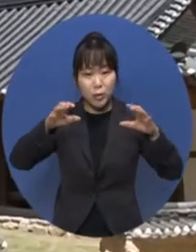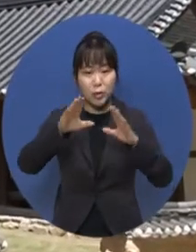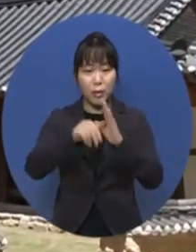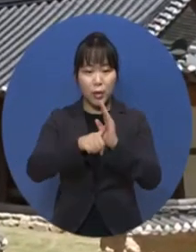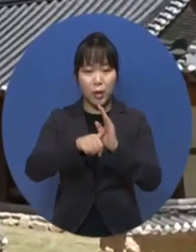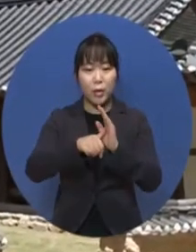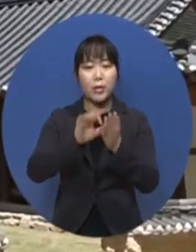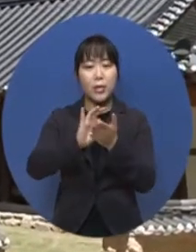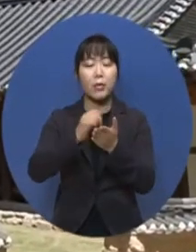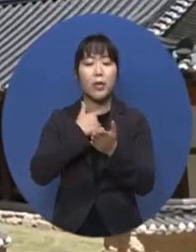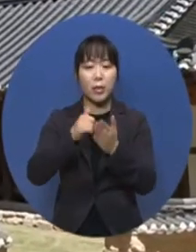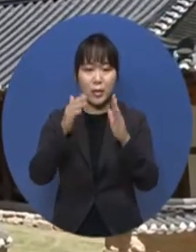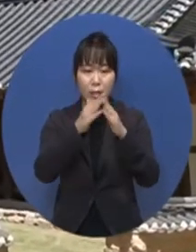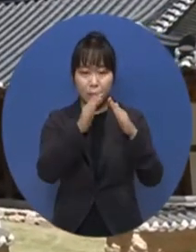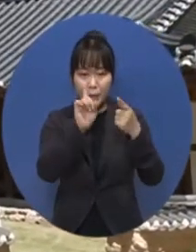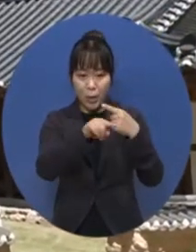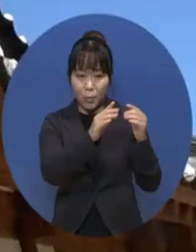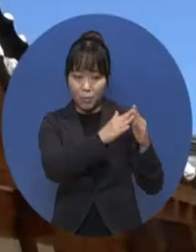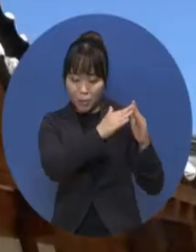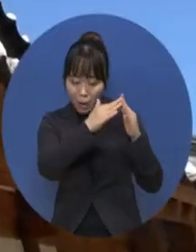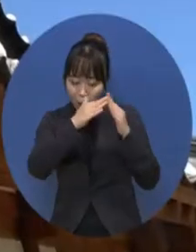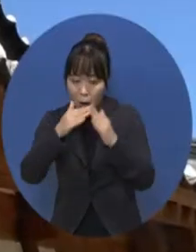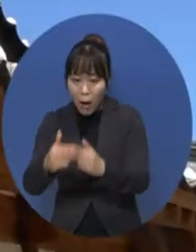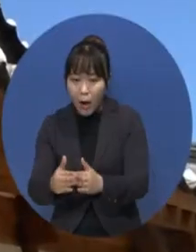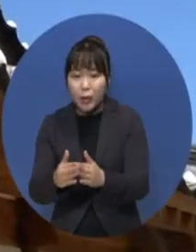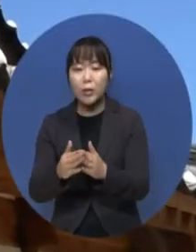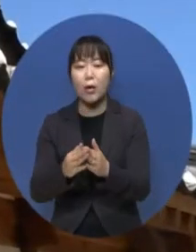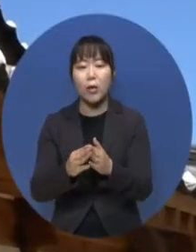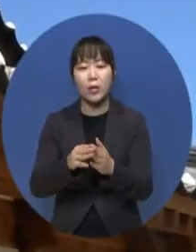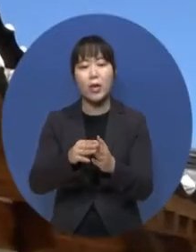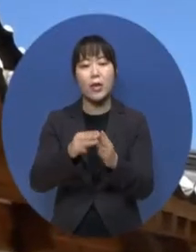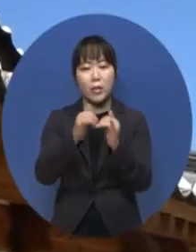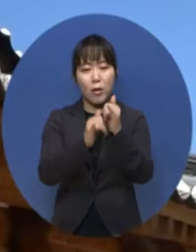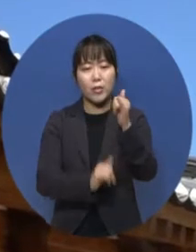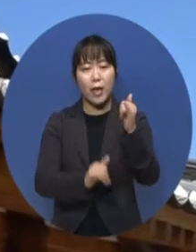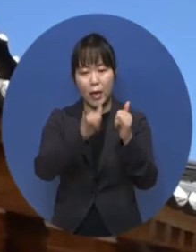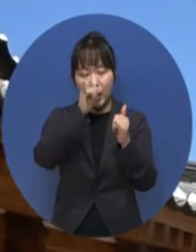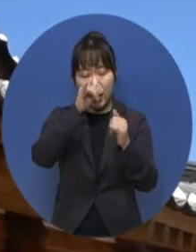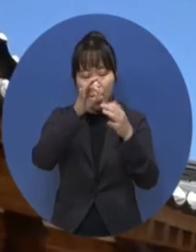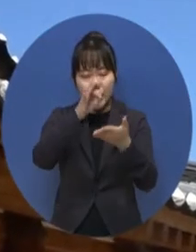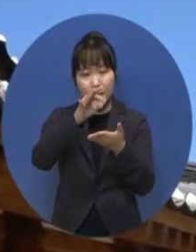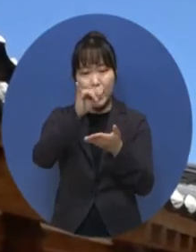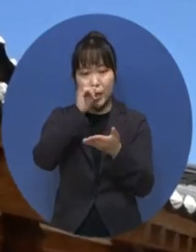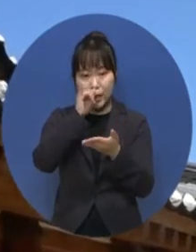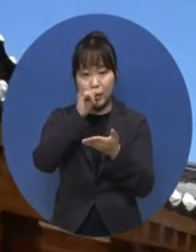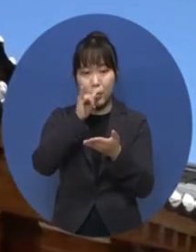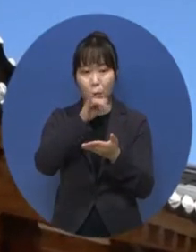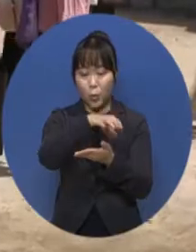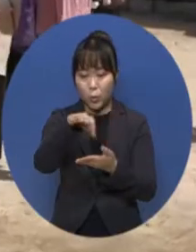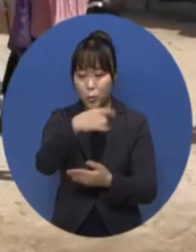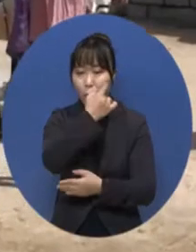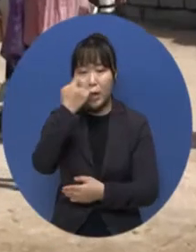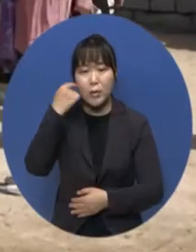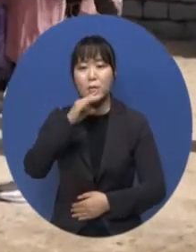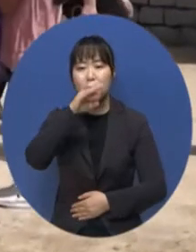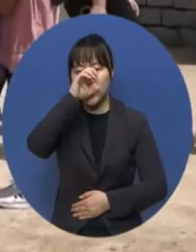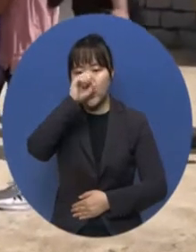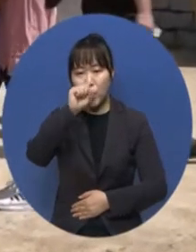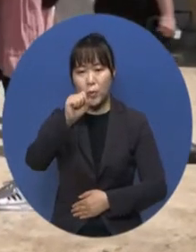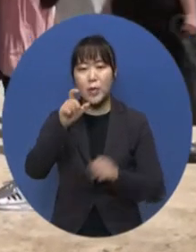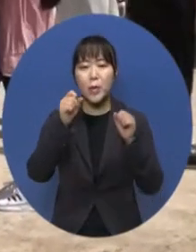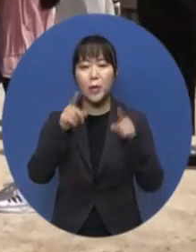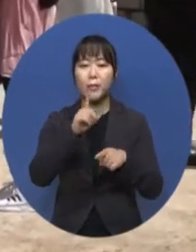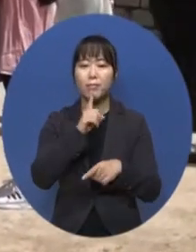사용했던 고택을 옮겨온 것을 들으며 역사에 가치가 있는 유적들을 직접 확인하는 좋은 기회가